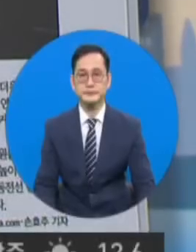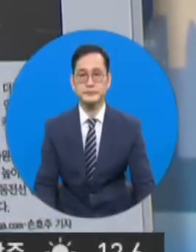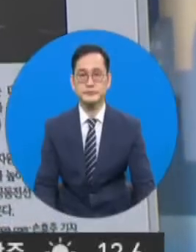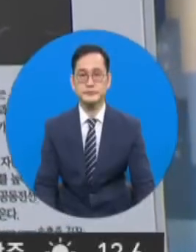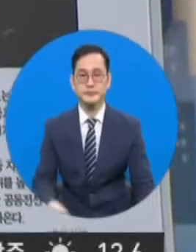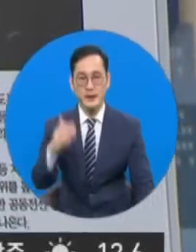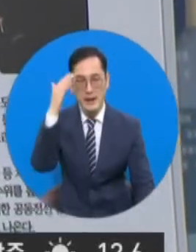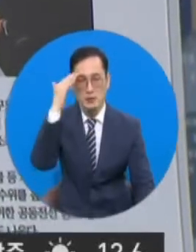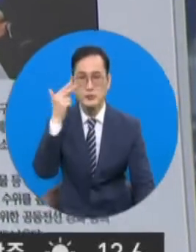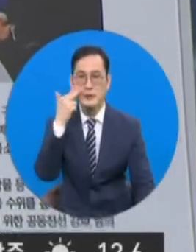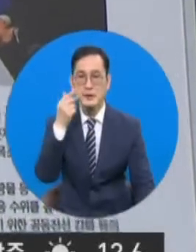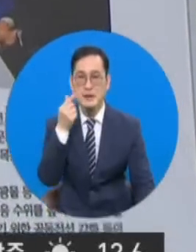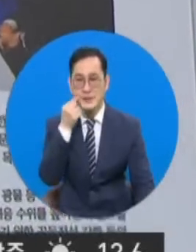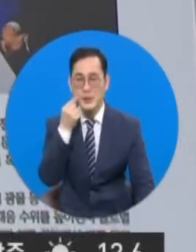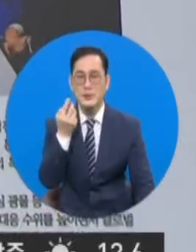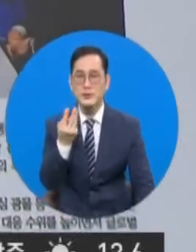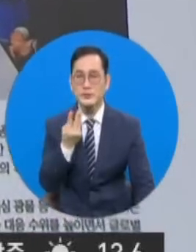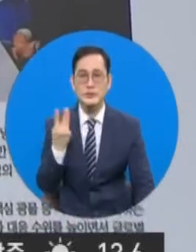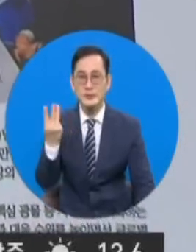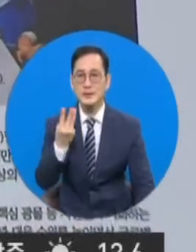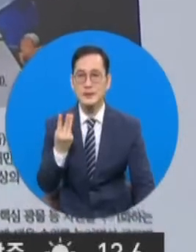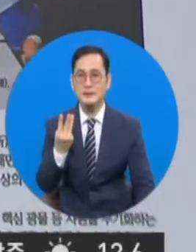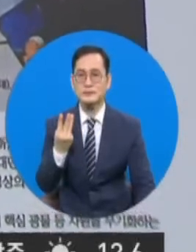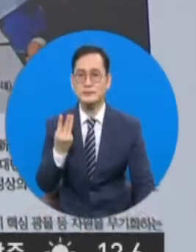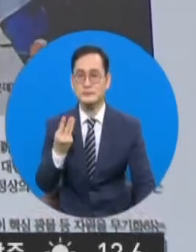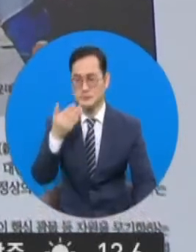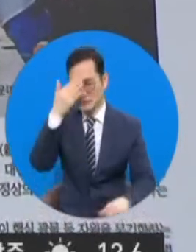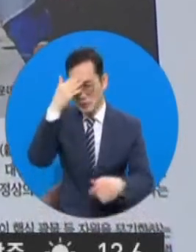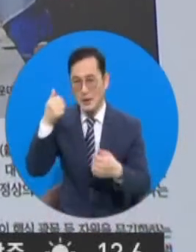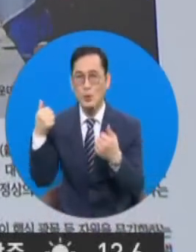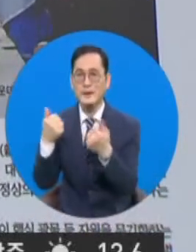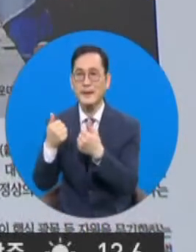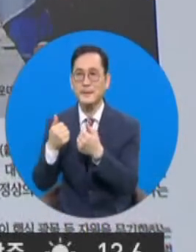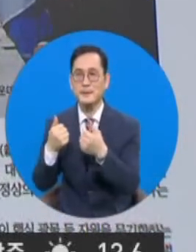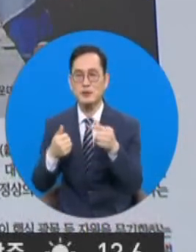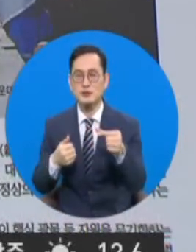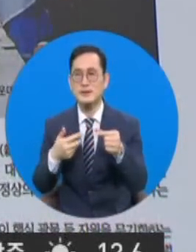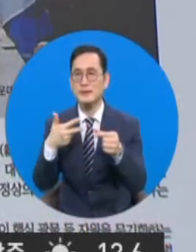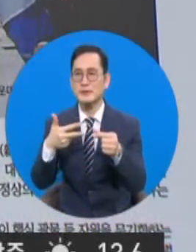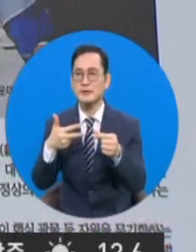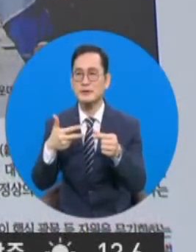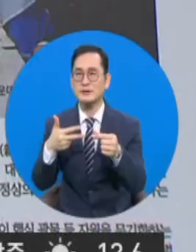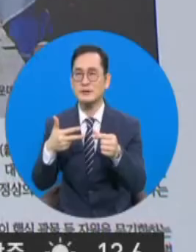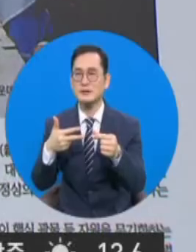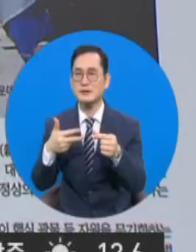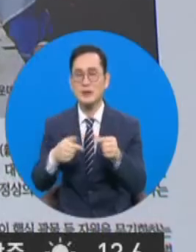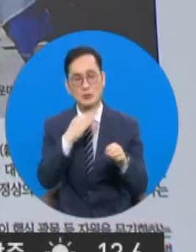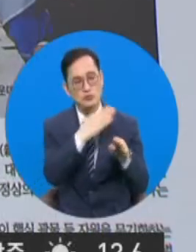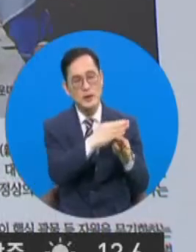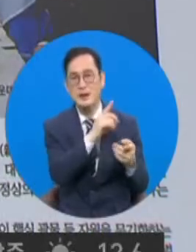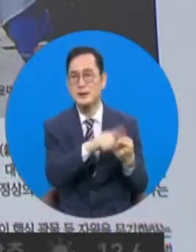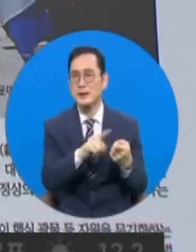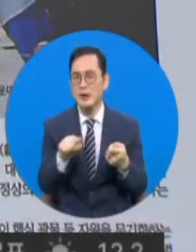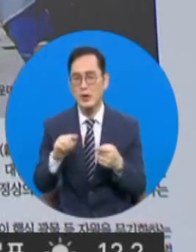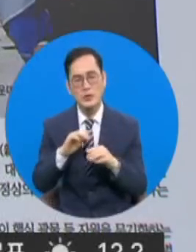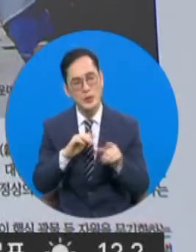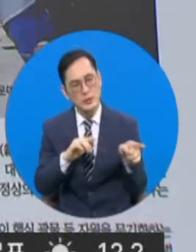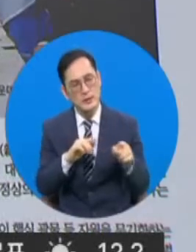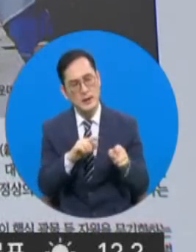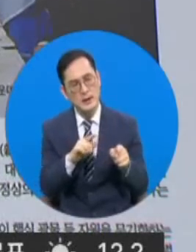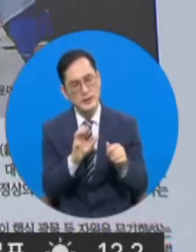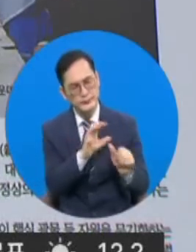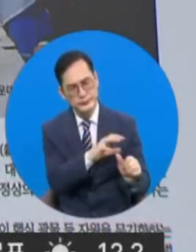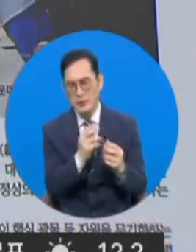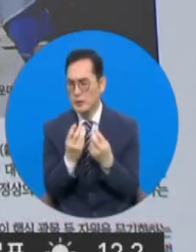한미일 정상 g7에서 북한 대응 안보 협의체 신설을 논의할 것으로 보인다 동아일보 전망하고 있습니다 3국